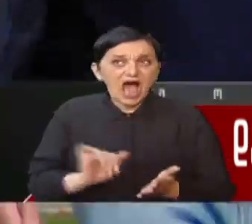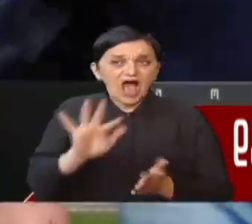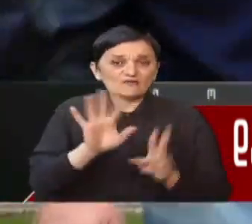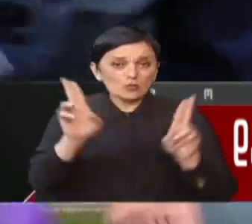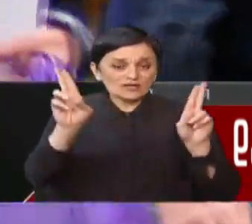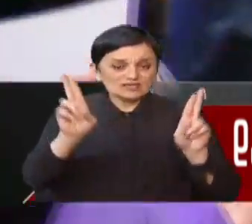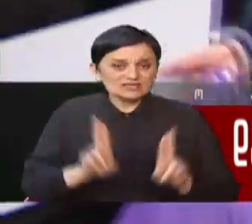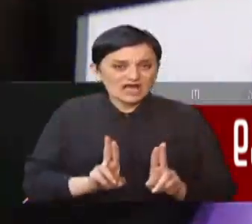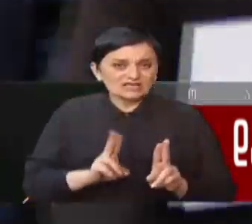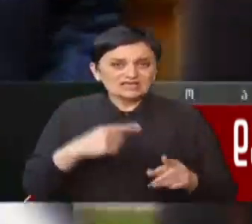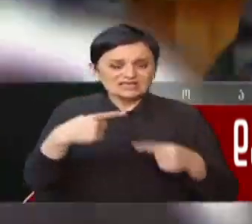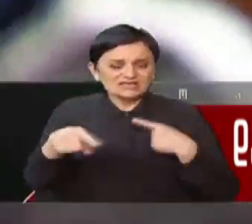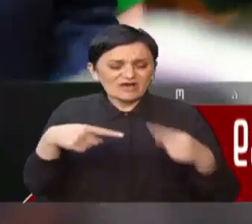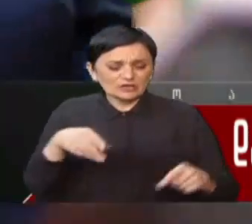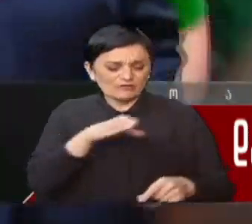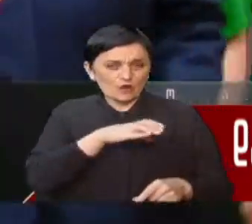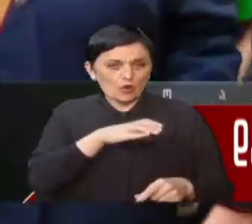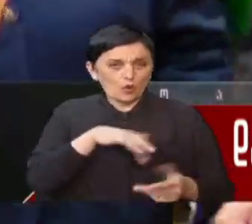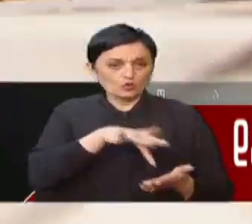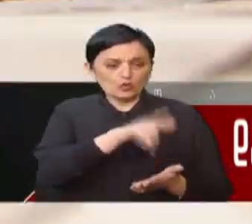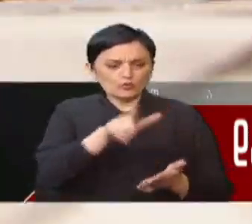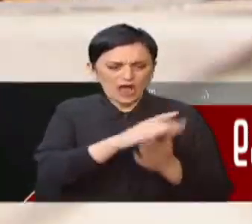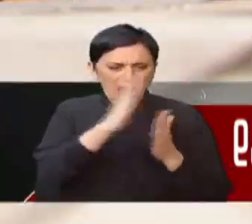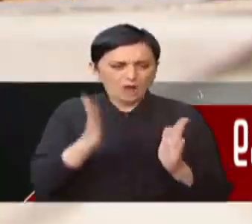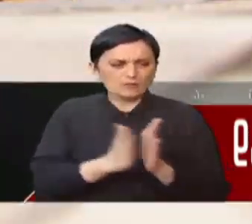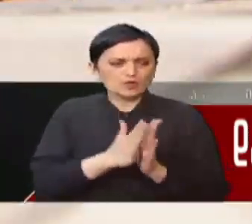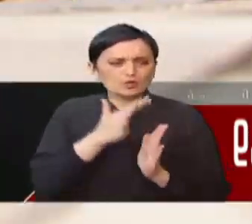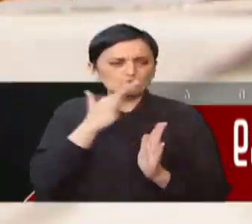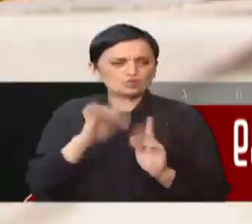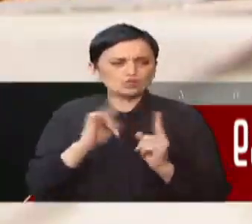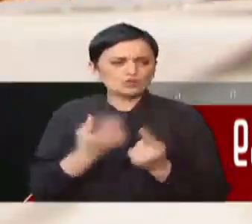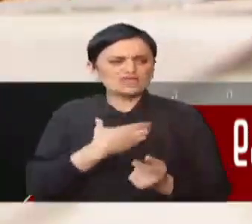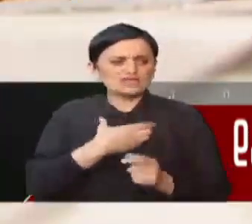სტანდარტამდე, სადაც სხვადასხვა სახის ქონება მოსახლეობის აბსოლუტურ უმრავლესობას აქვს დაზღვეული.